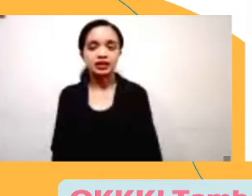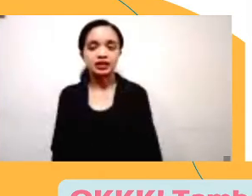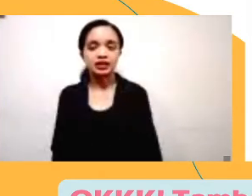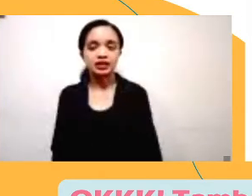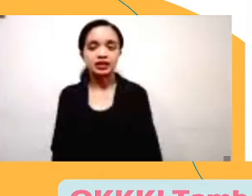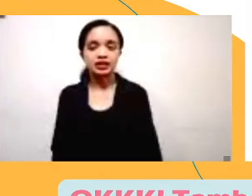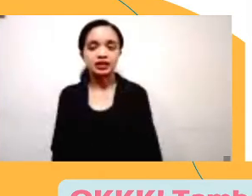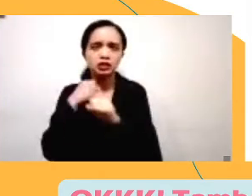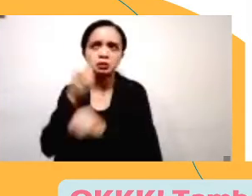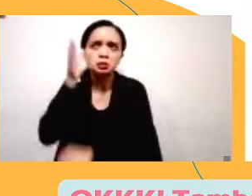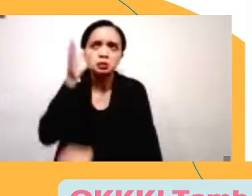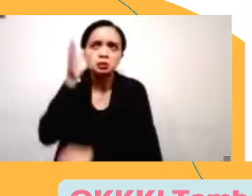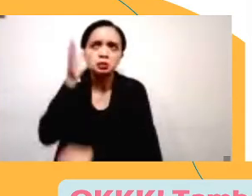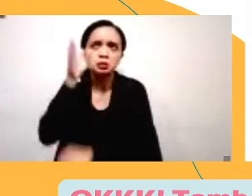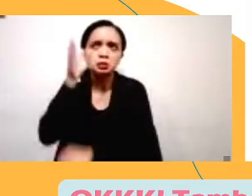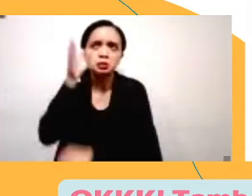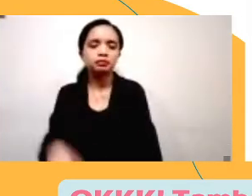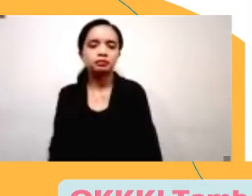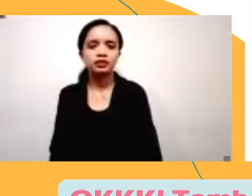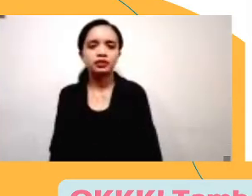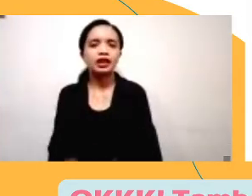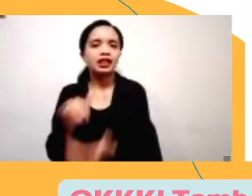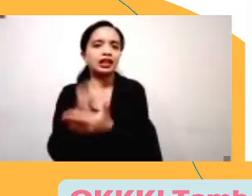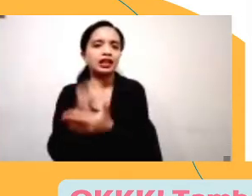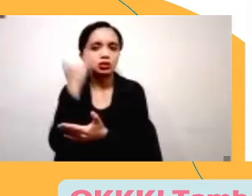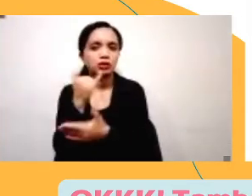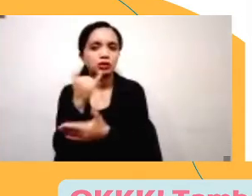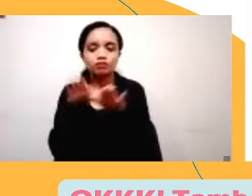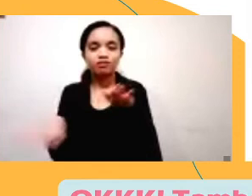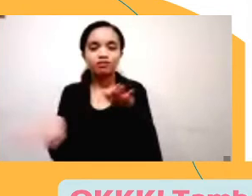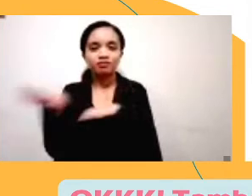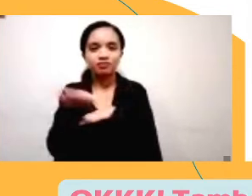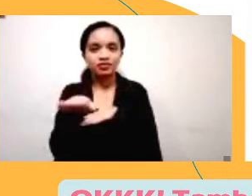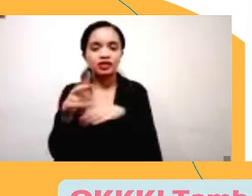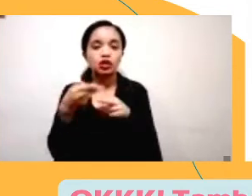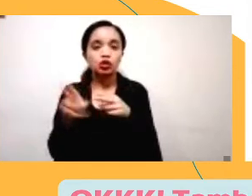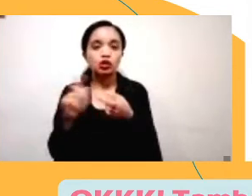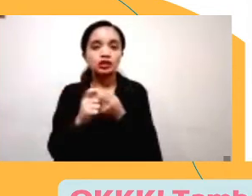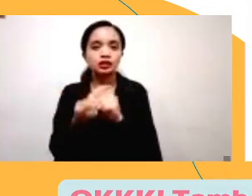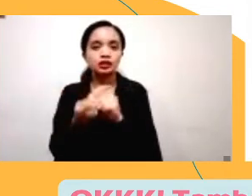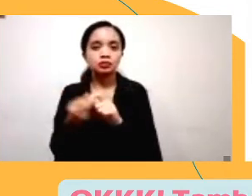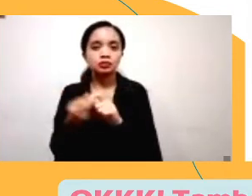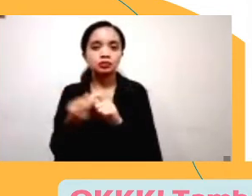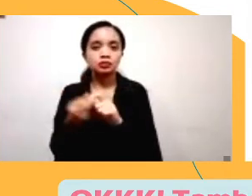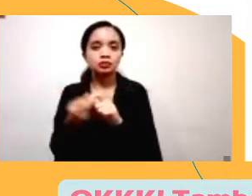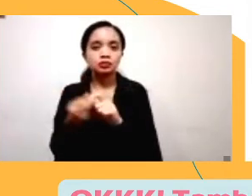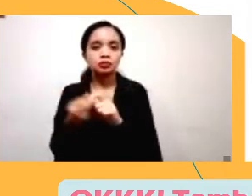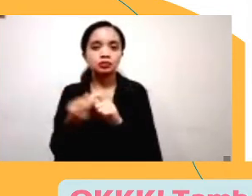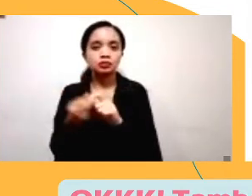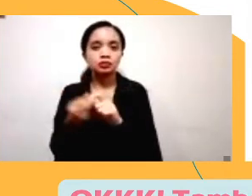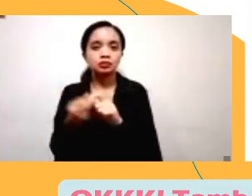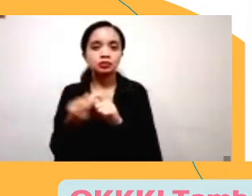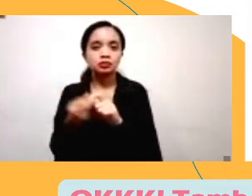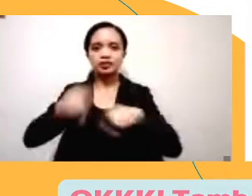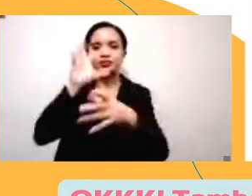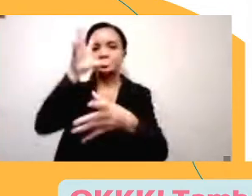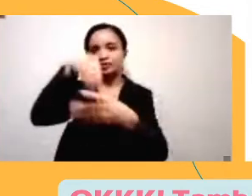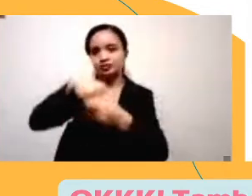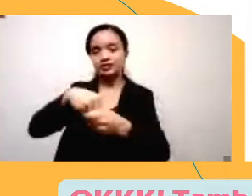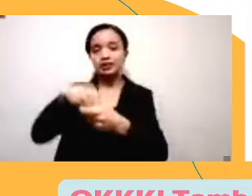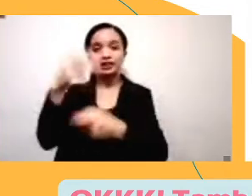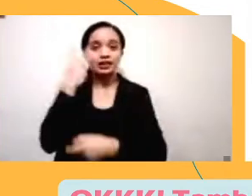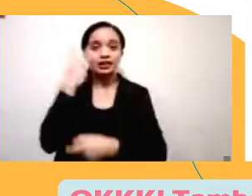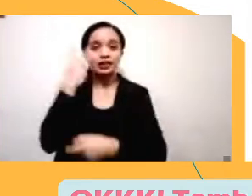naman, mas maliliit na steps or short-term goals na gusto ninyong gawin, pwede nyo rin isama doon. So kung makita nyo dyan sa ating slide,